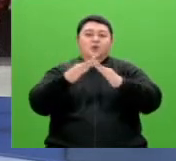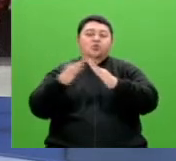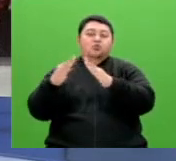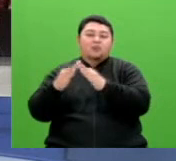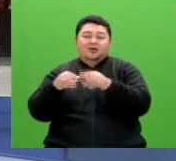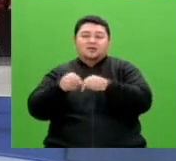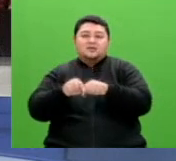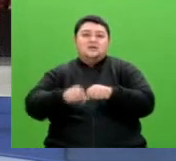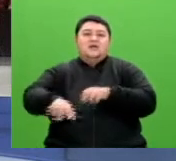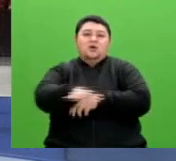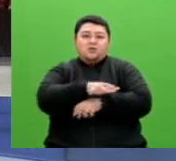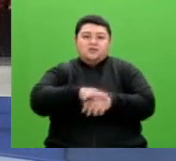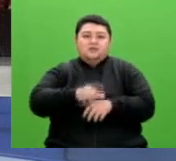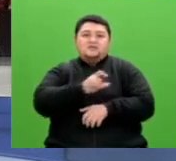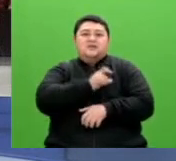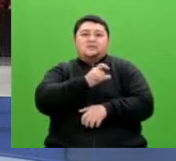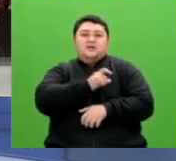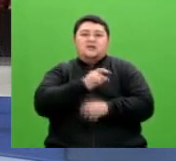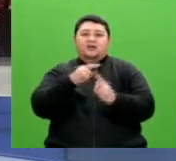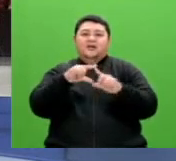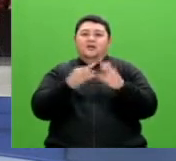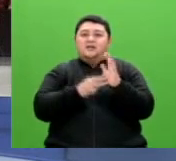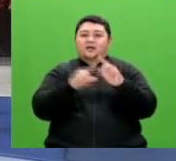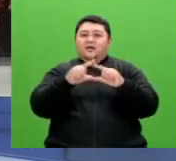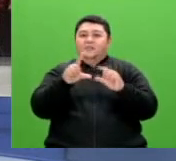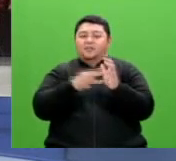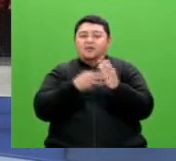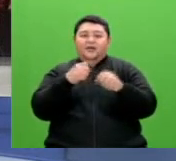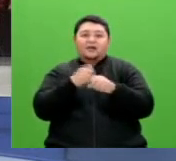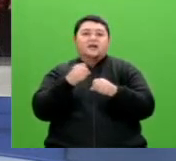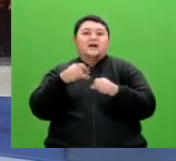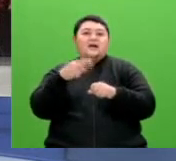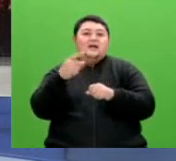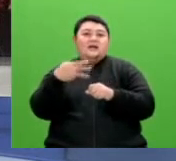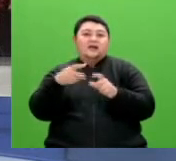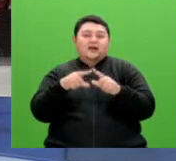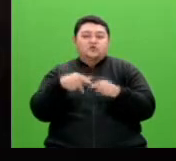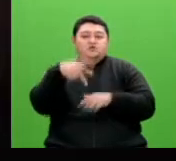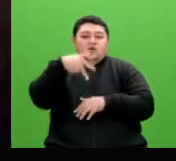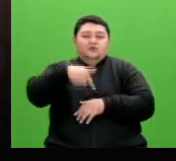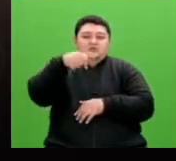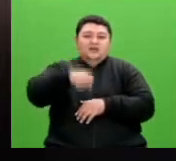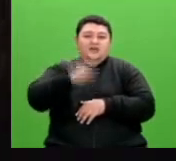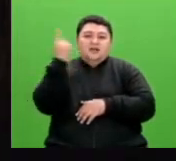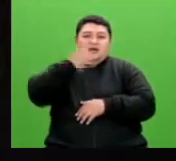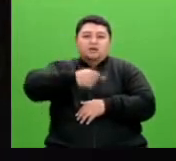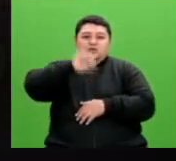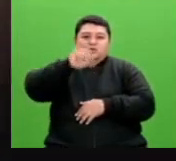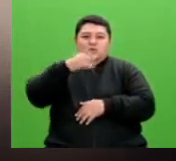warga di kawasan padat penduduk di Kecamatan Tamalan Rea, Makassar, Sulawesi Selatan pada Jumat malam.